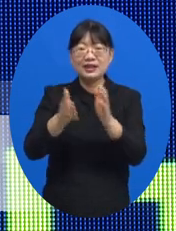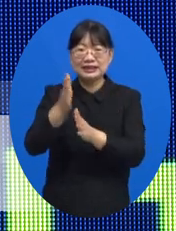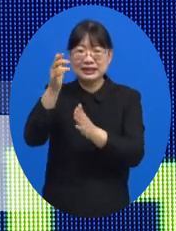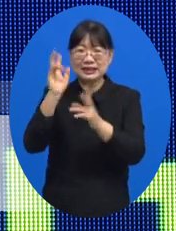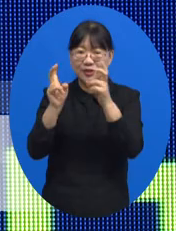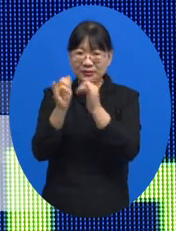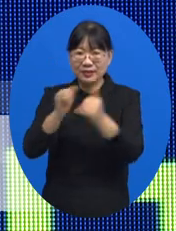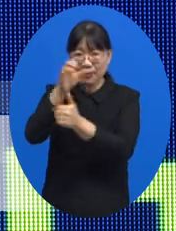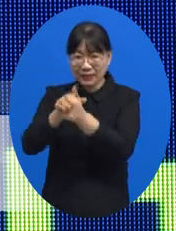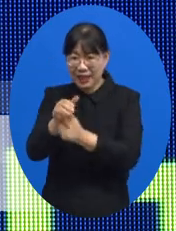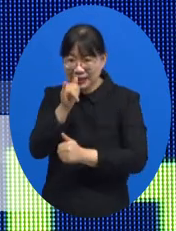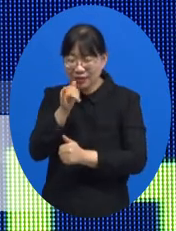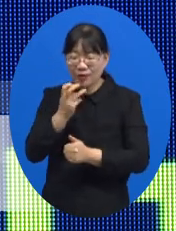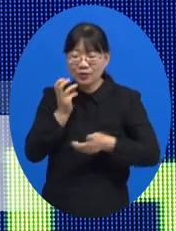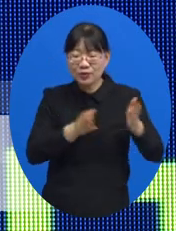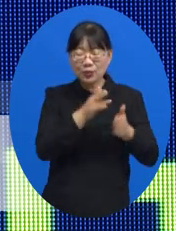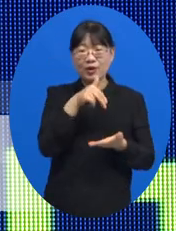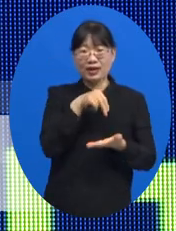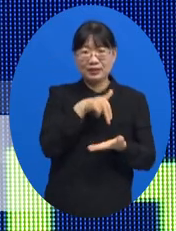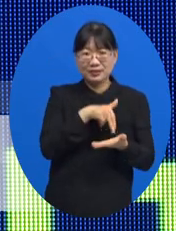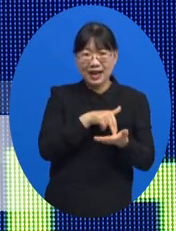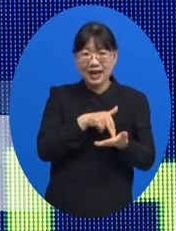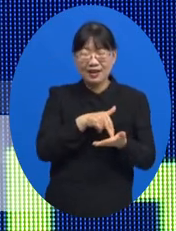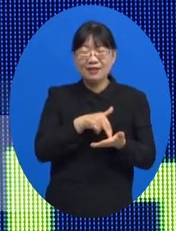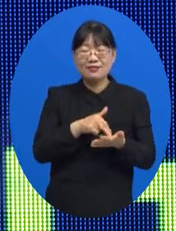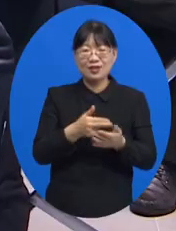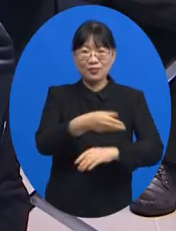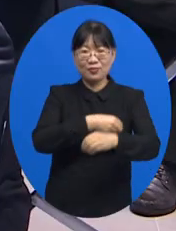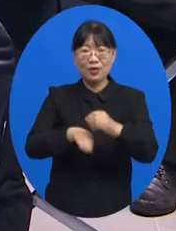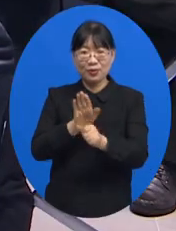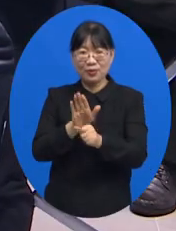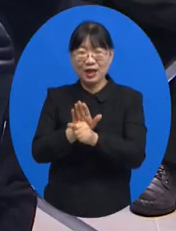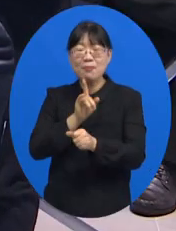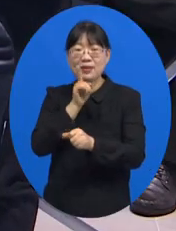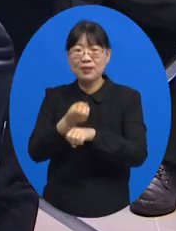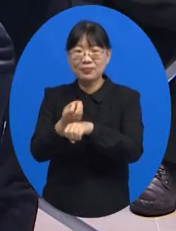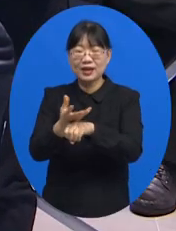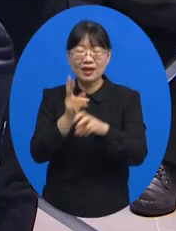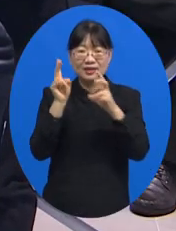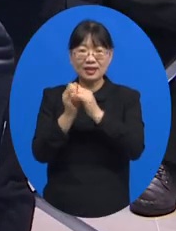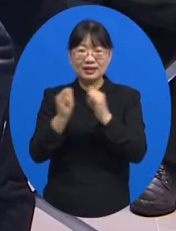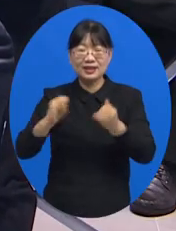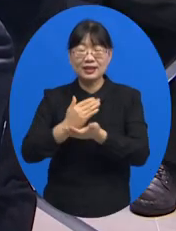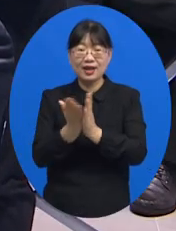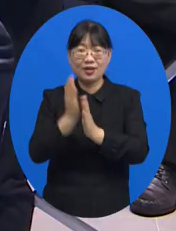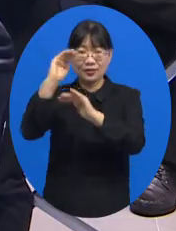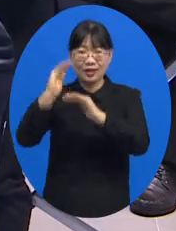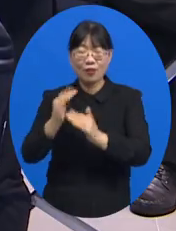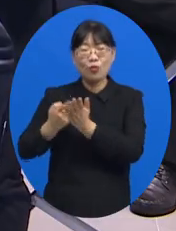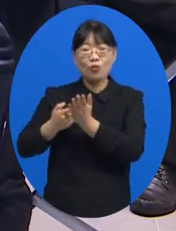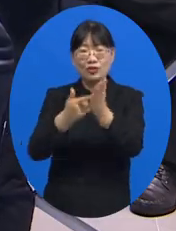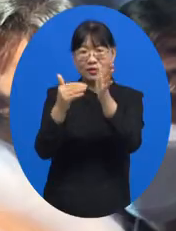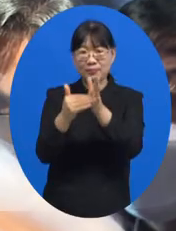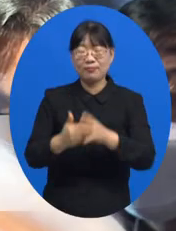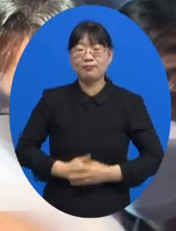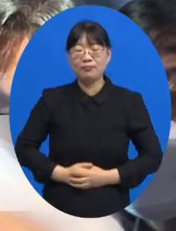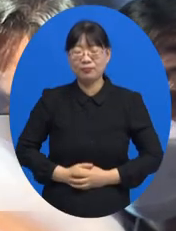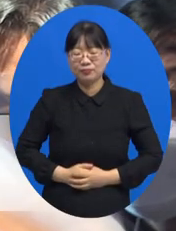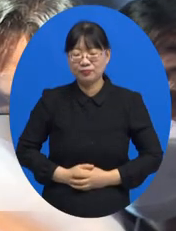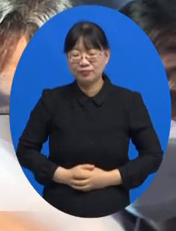경기도가 있는 집을 다해서 돕겠다는 말씀을 드립니다 기업인들은 다양한 내용을 건의했습니다